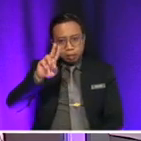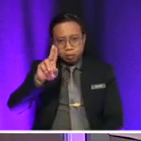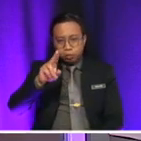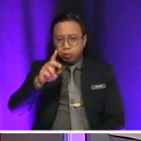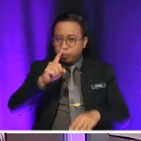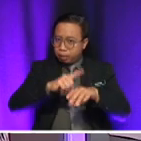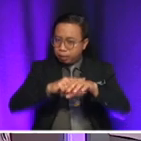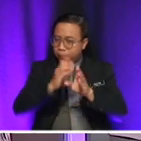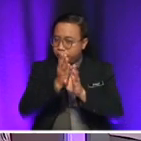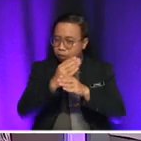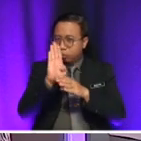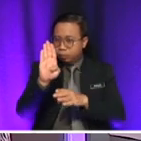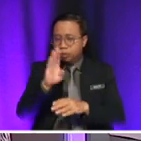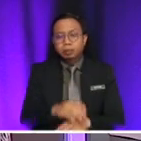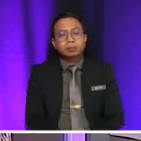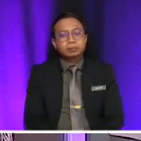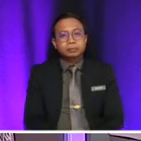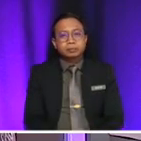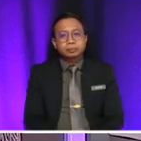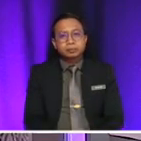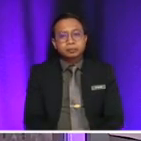B ya berarti